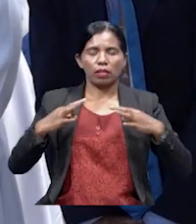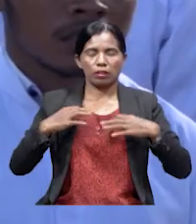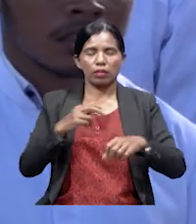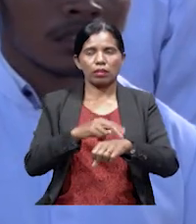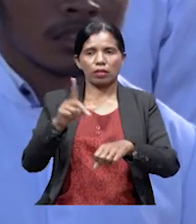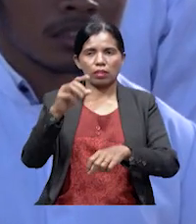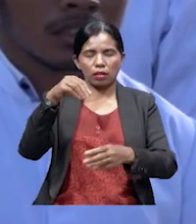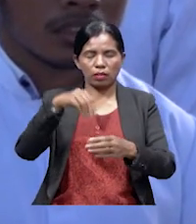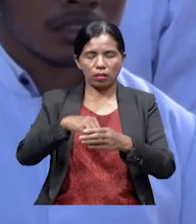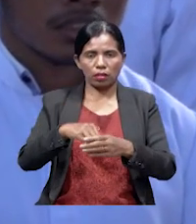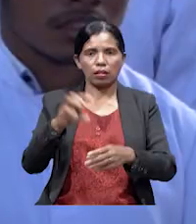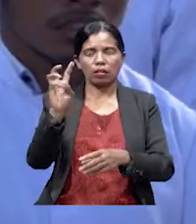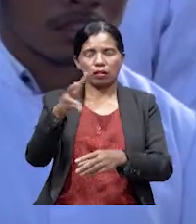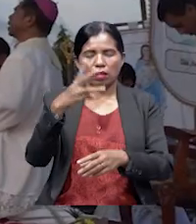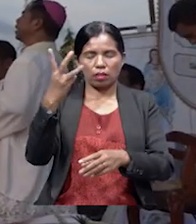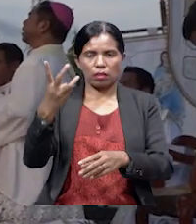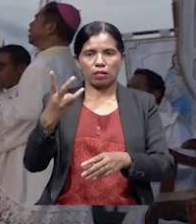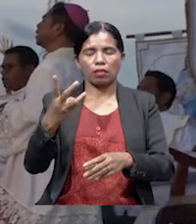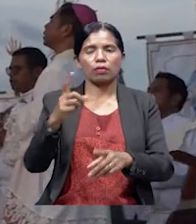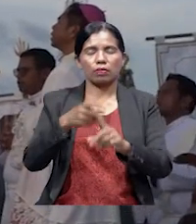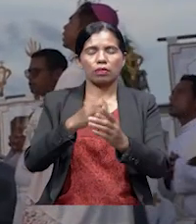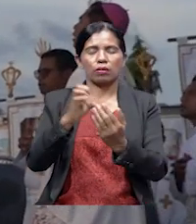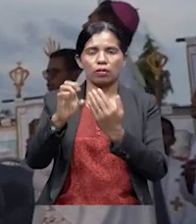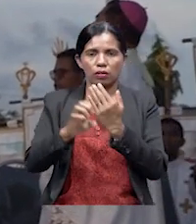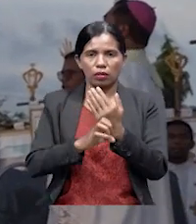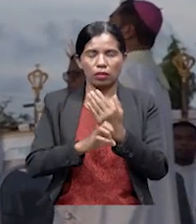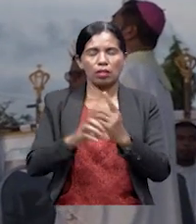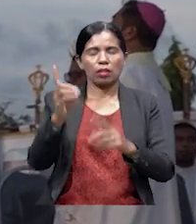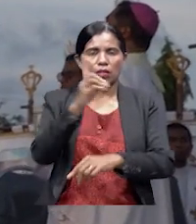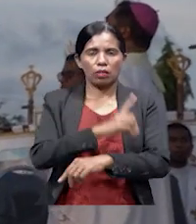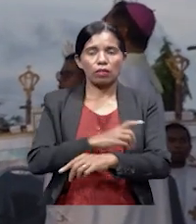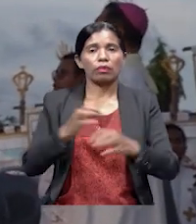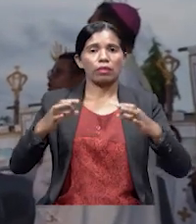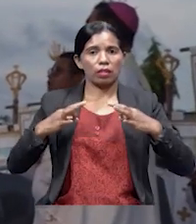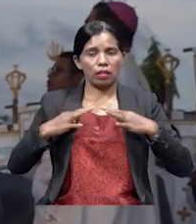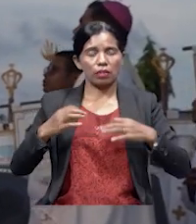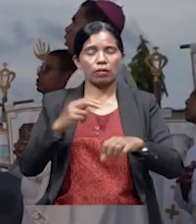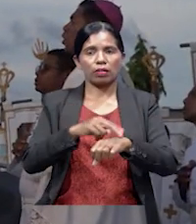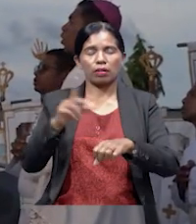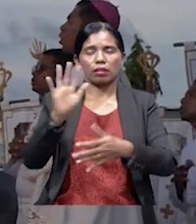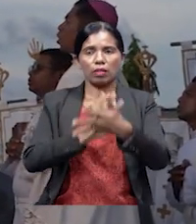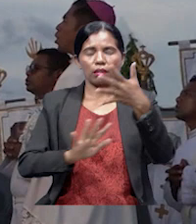incluimos lorong Sanulu Resinen fulan Junyu, nudar lorong feriado nasional hodi